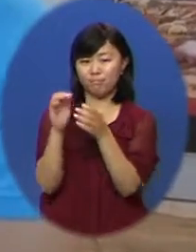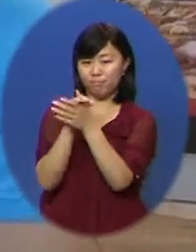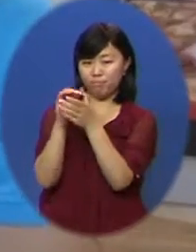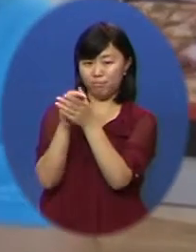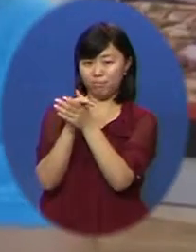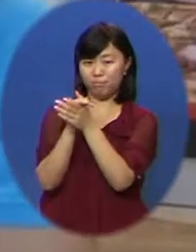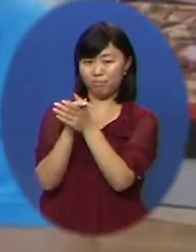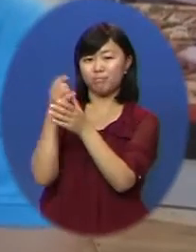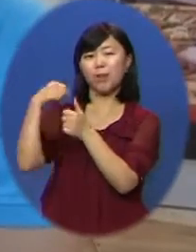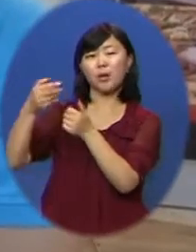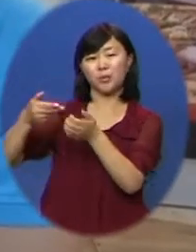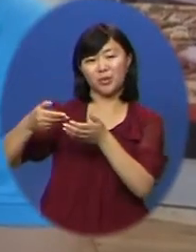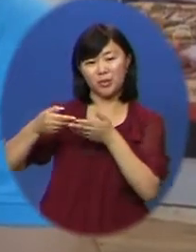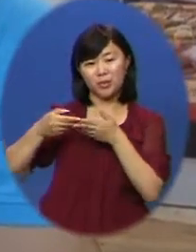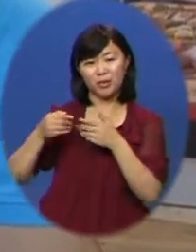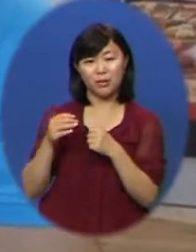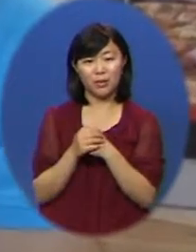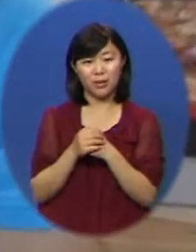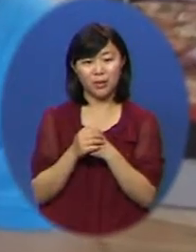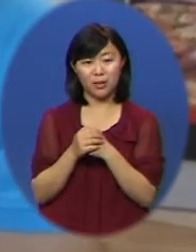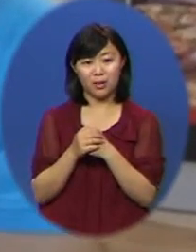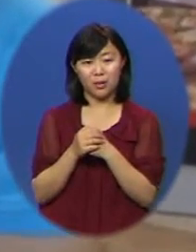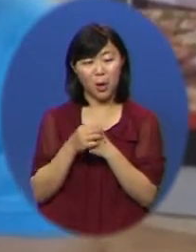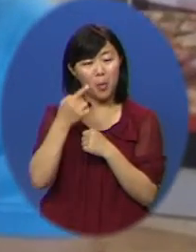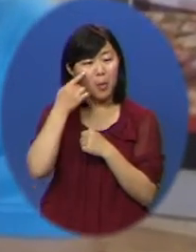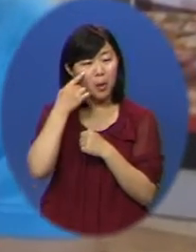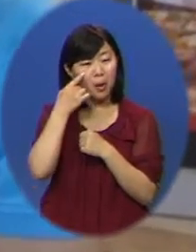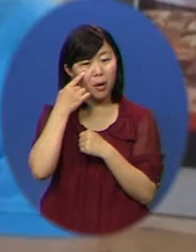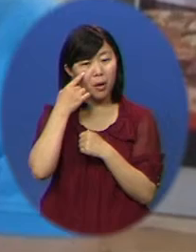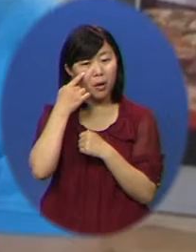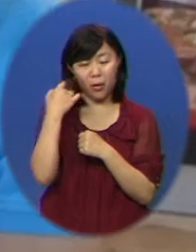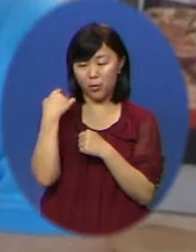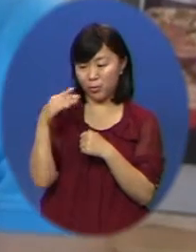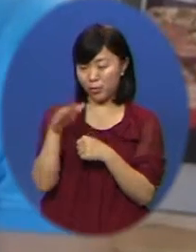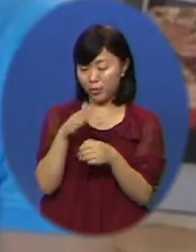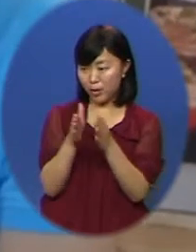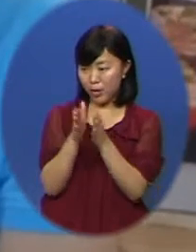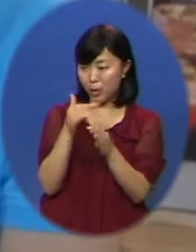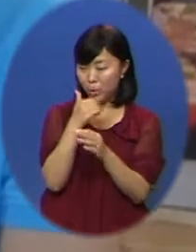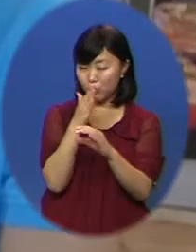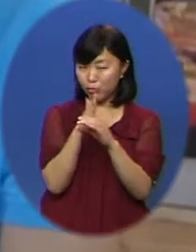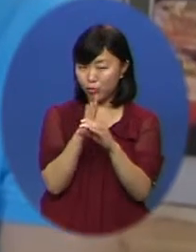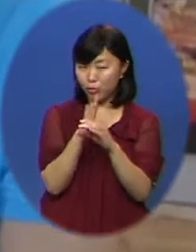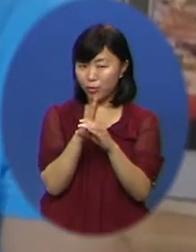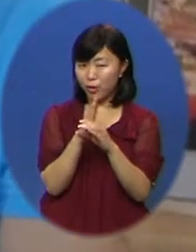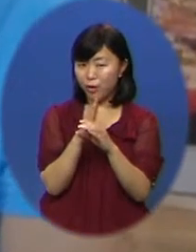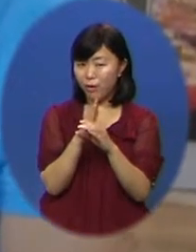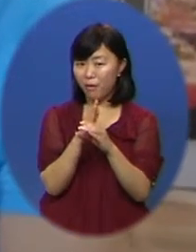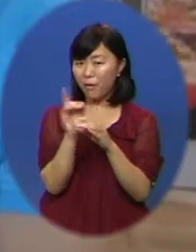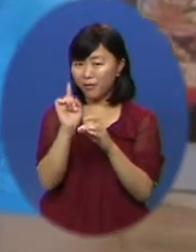친구가 알려. 어떠세요? 지금 어제부터 시작을 해서 계속 통역을 하고 계시는데